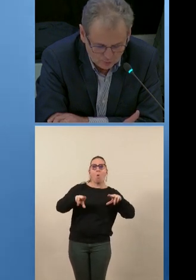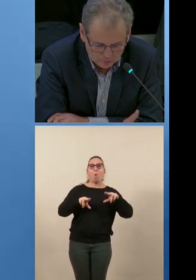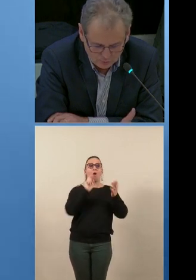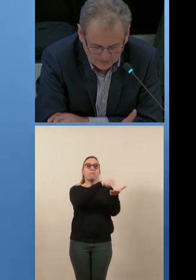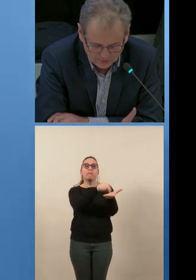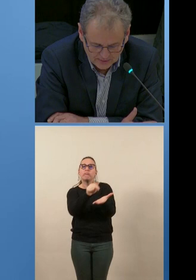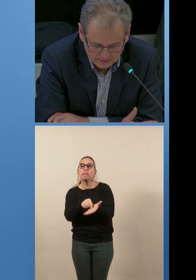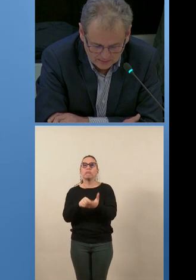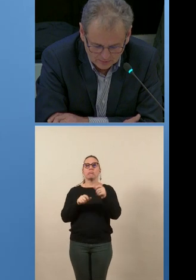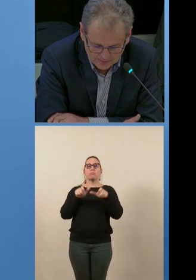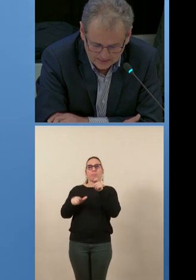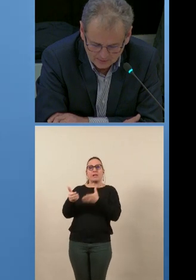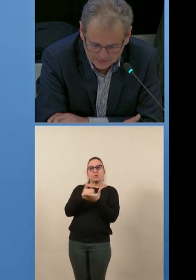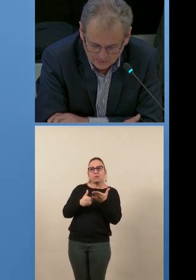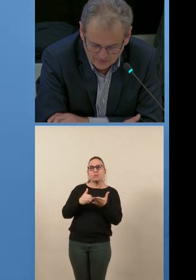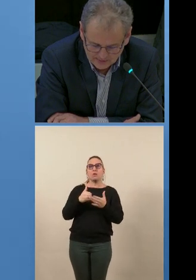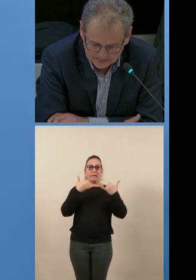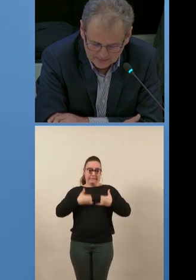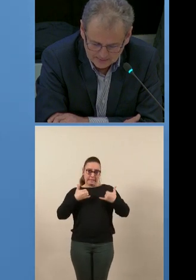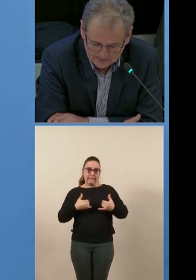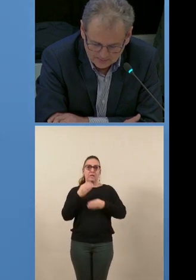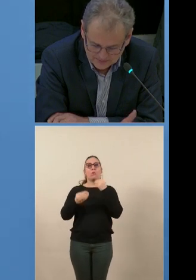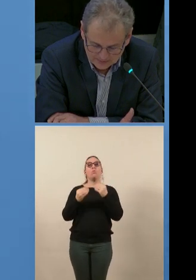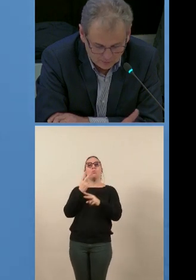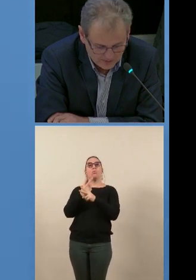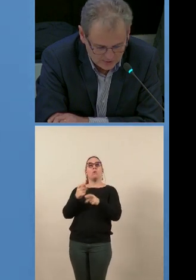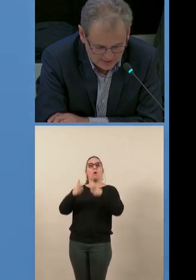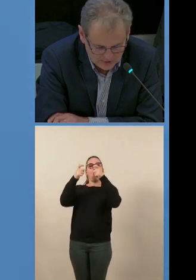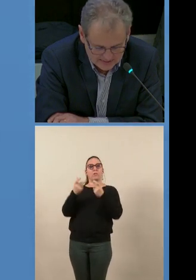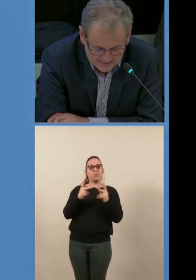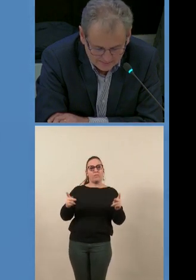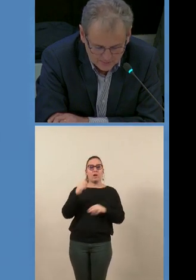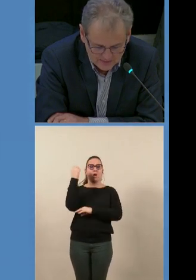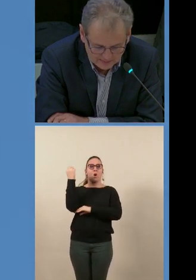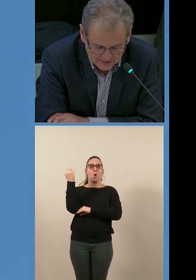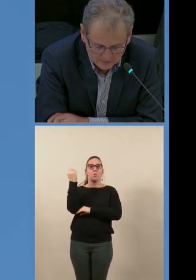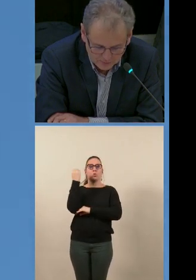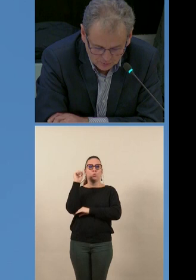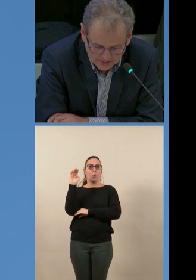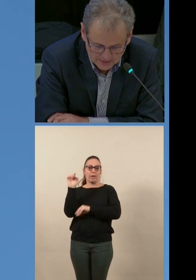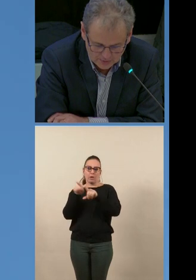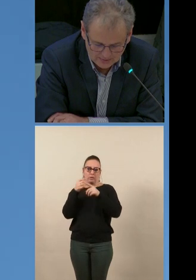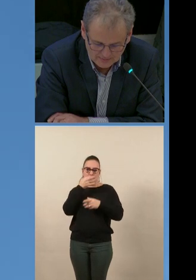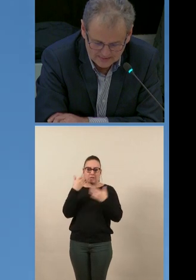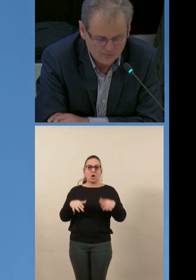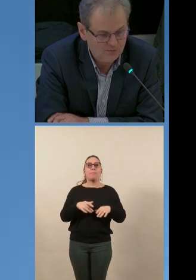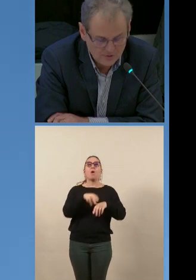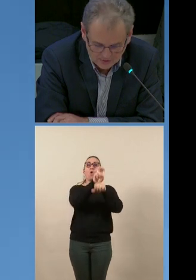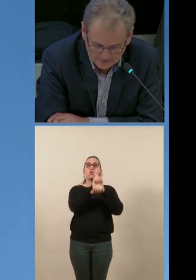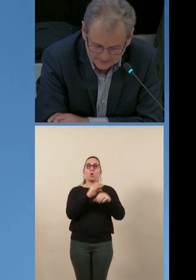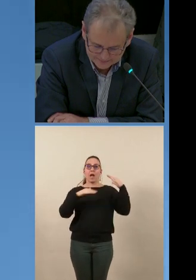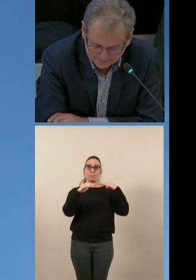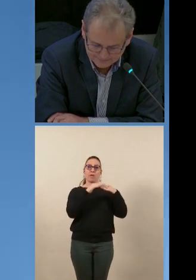locaux du personnel à Claudel à l'Hôtel de Ville concernant la tour Péré je l'ai déjà dit mais aussi la plateforme de stockage des matériaux de